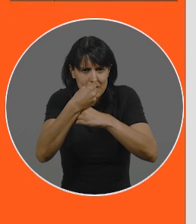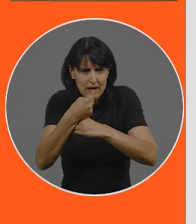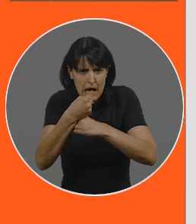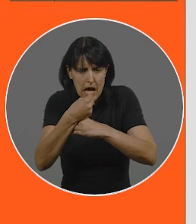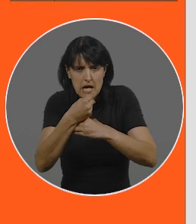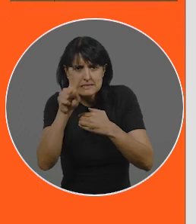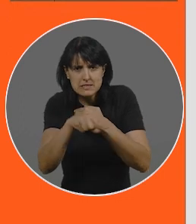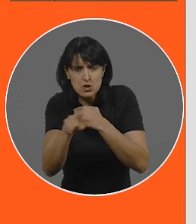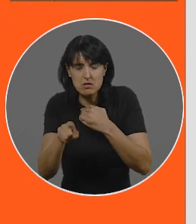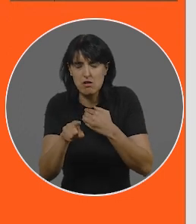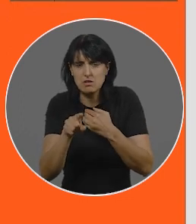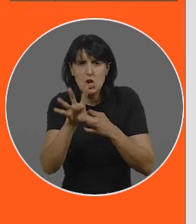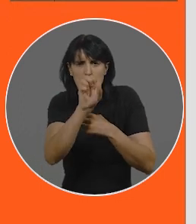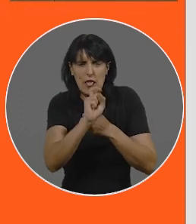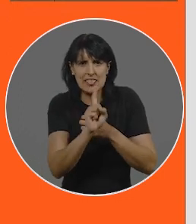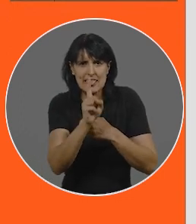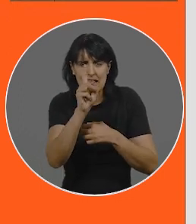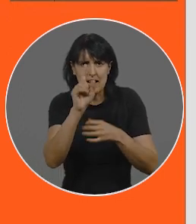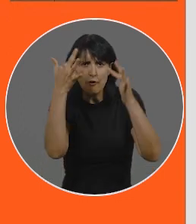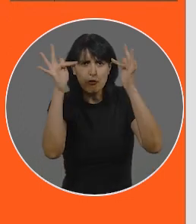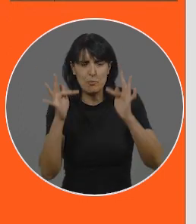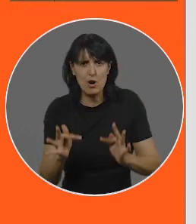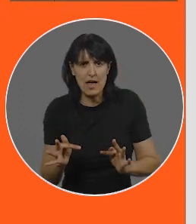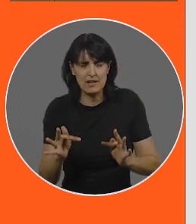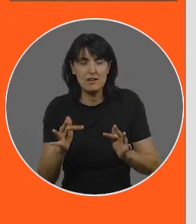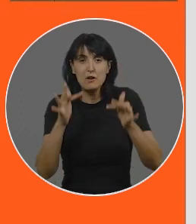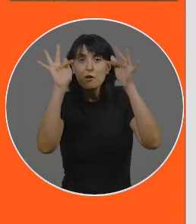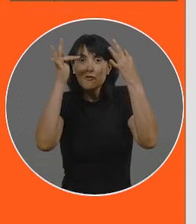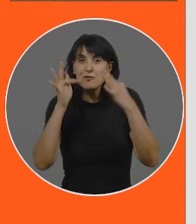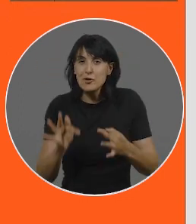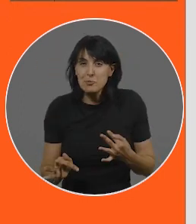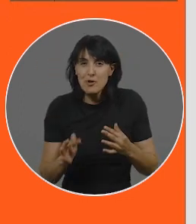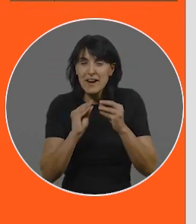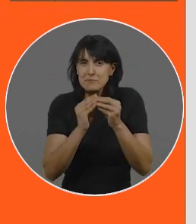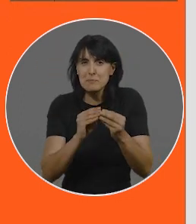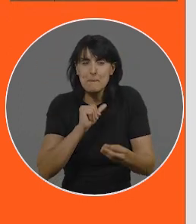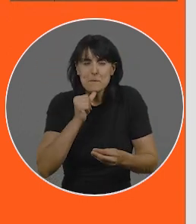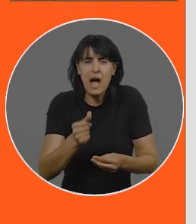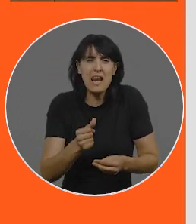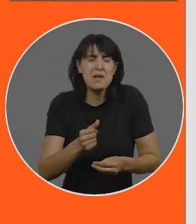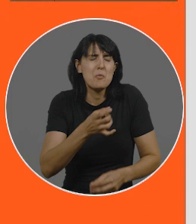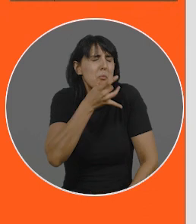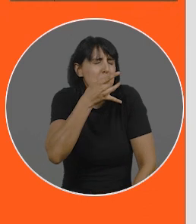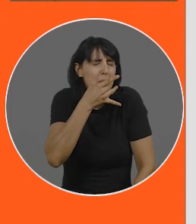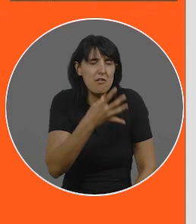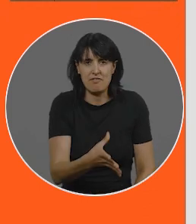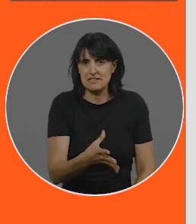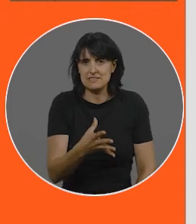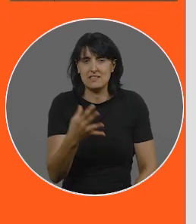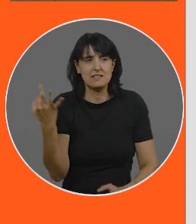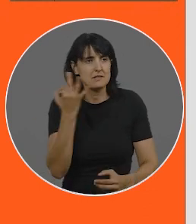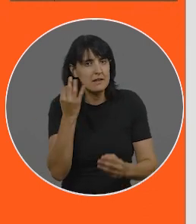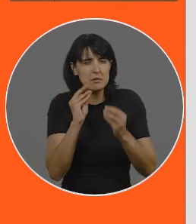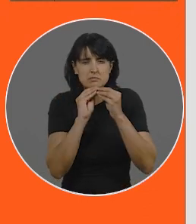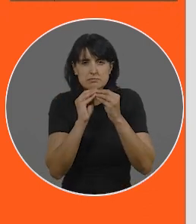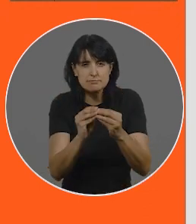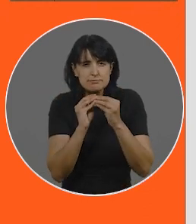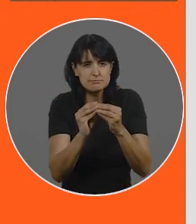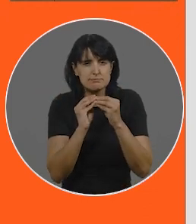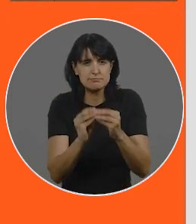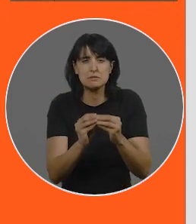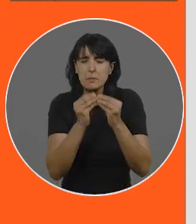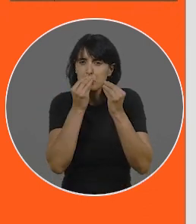camp és obligatori? No és obligatori? O sigui, hi ha tantes possibilitats de que un formulari estigui malament que s'ha de treballar